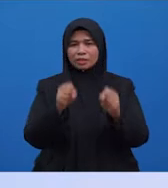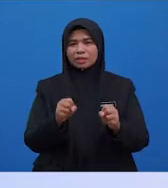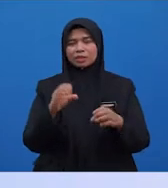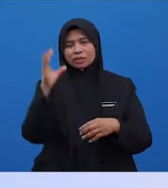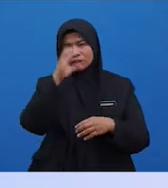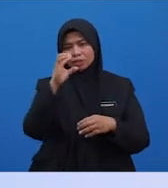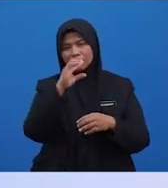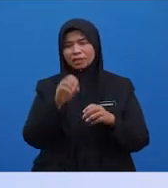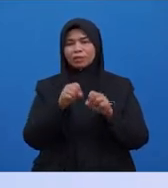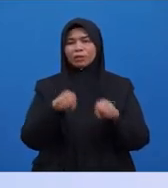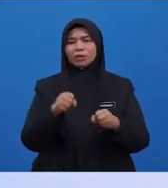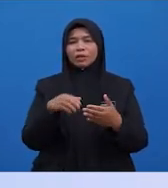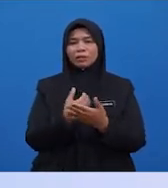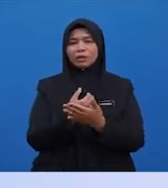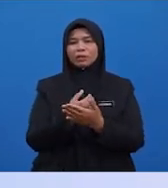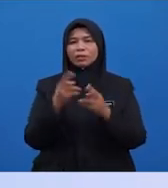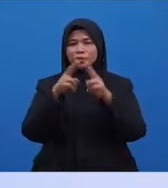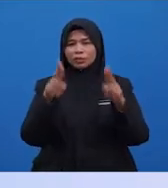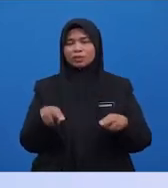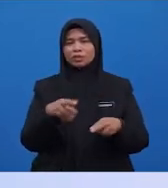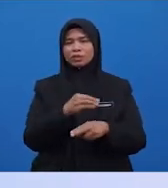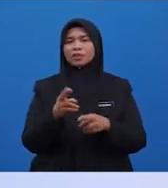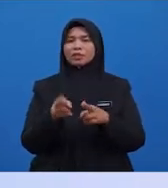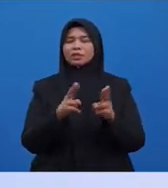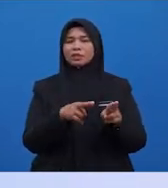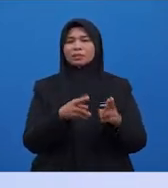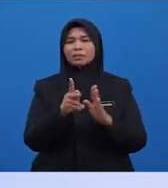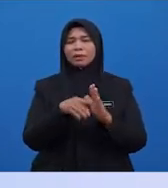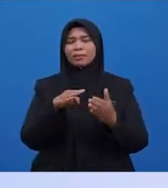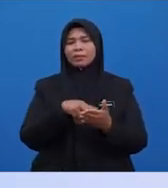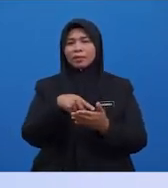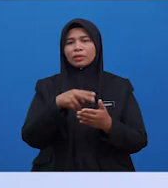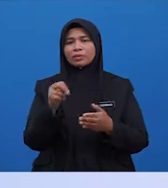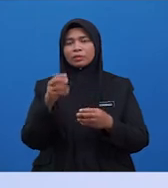mencari bakat baru, menguji dan merangka program pembangunan sukan.